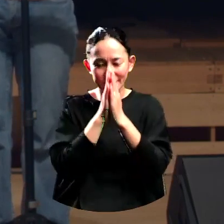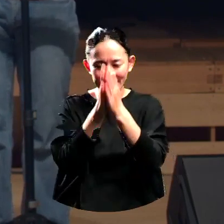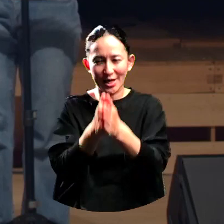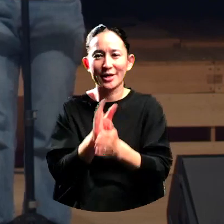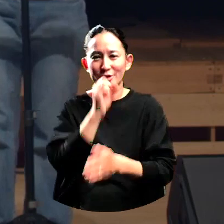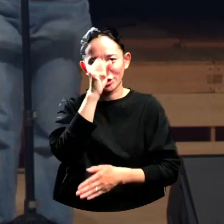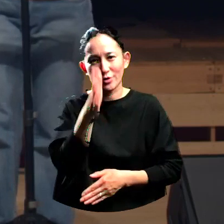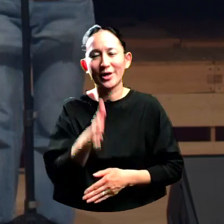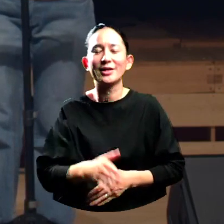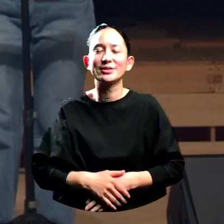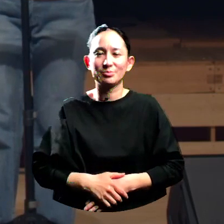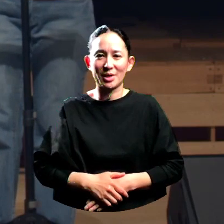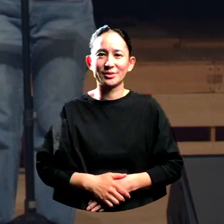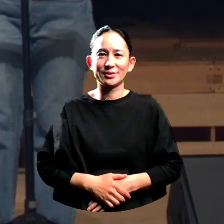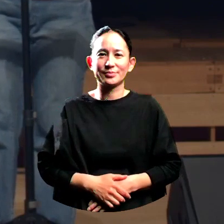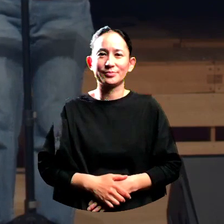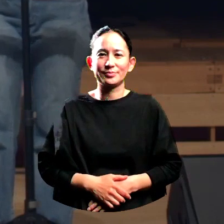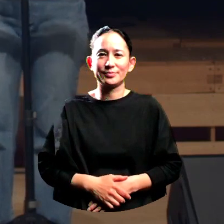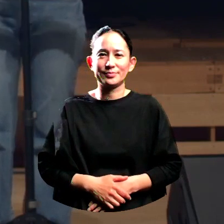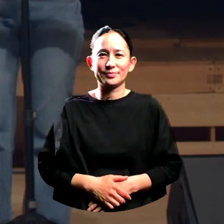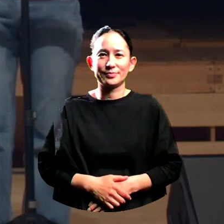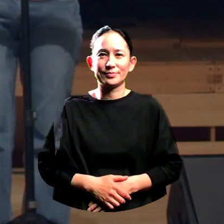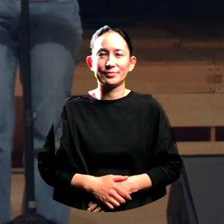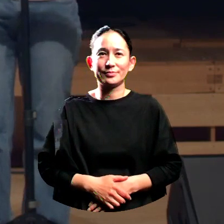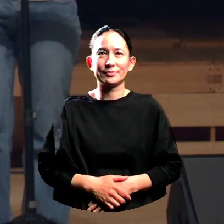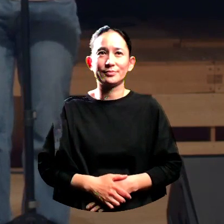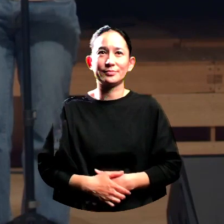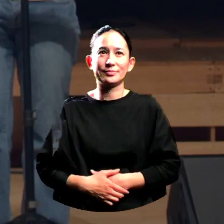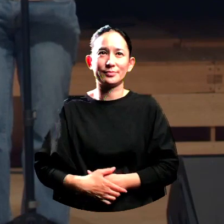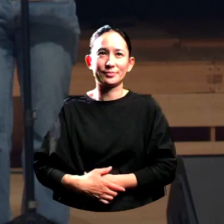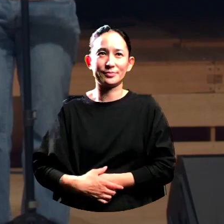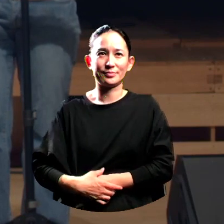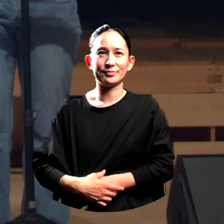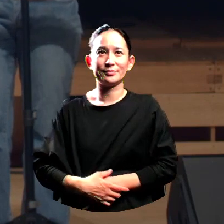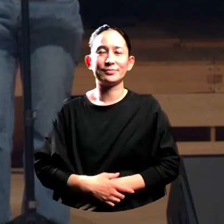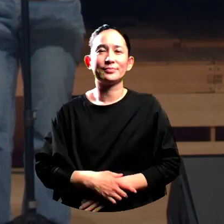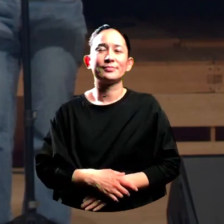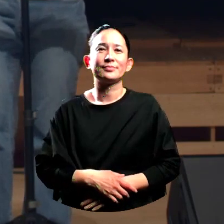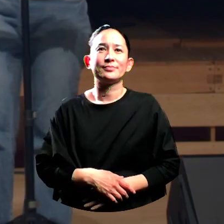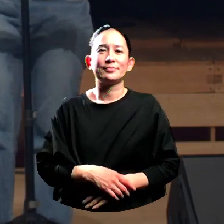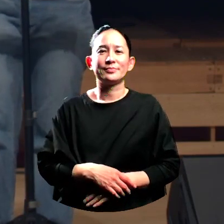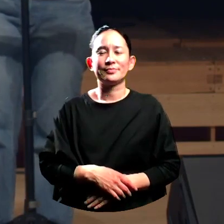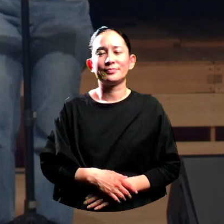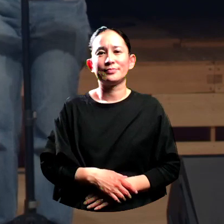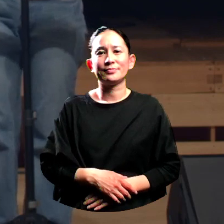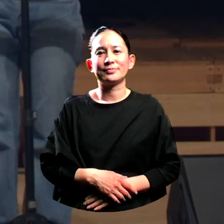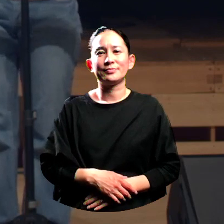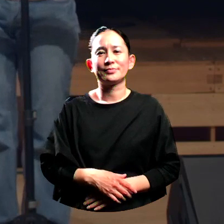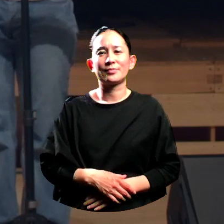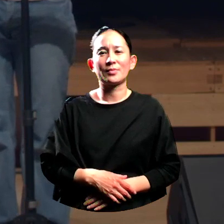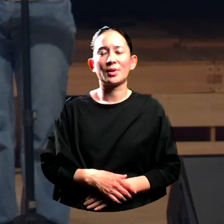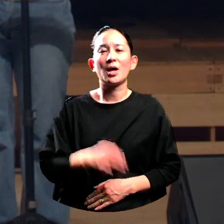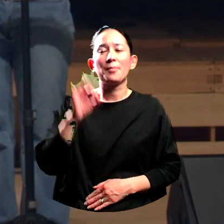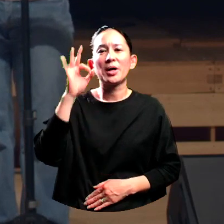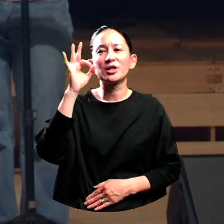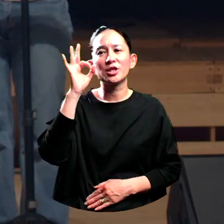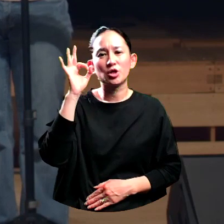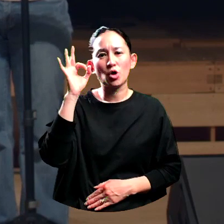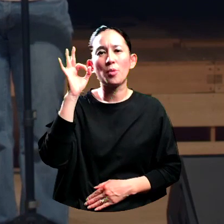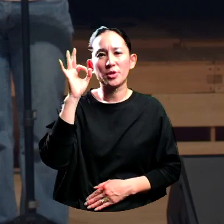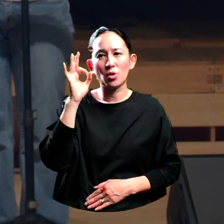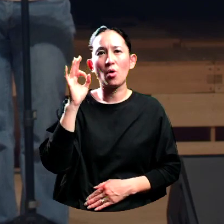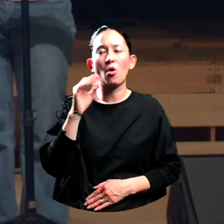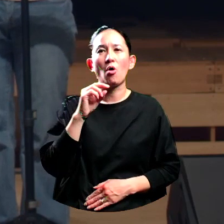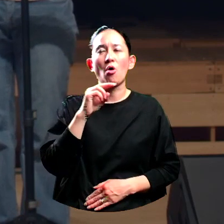also on Friday at 8:30. And please check out for more information at our website. そして同様に、金曜日の夜8時半